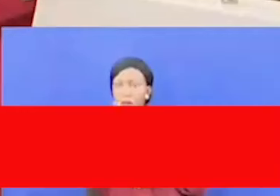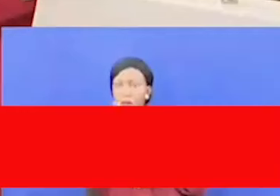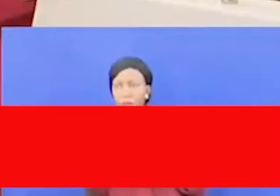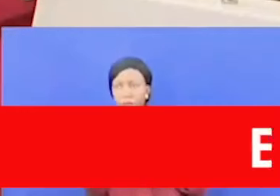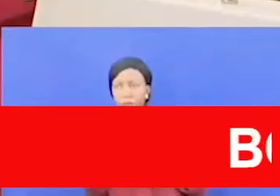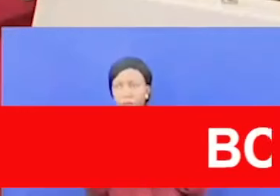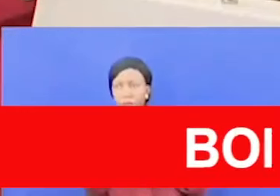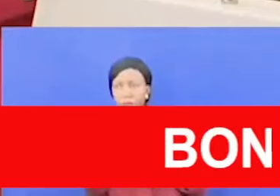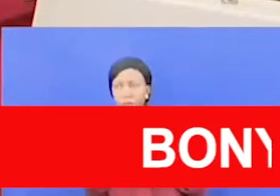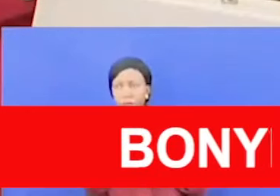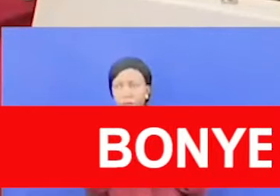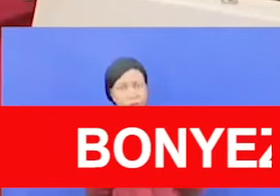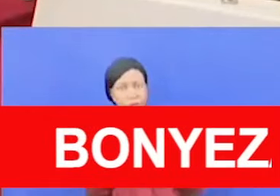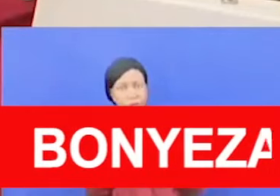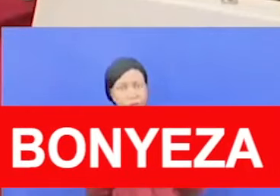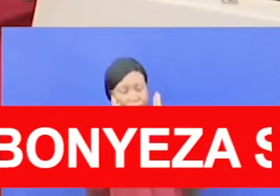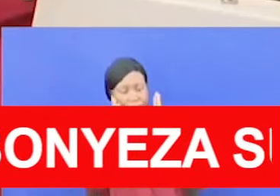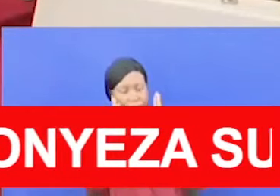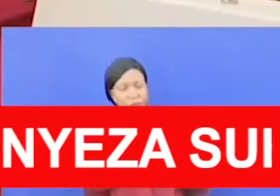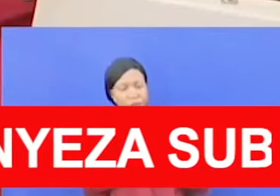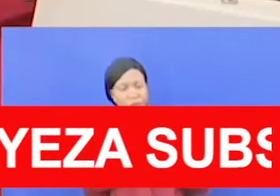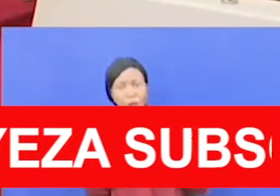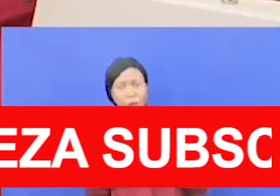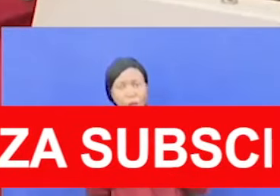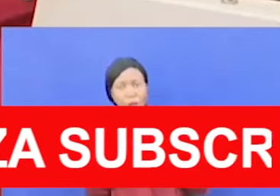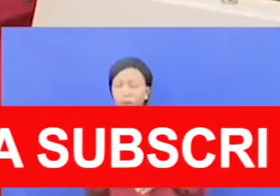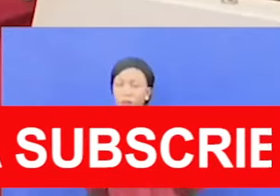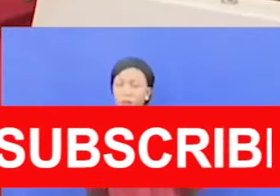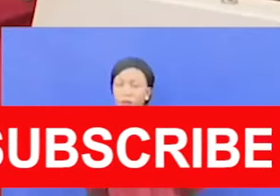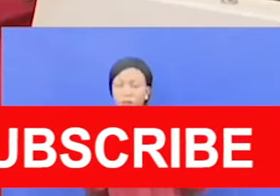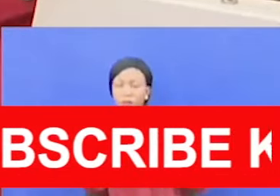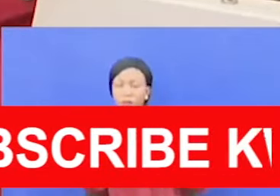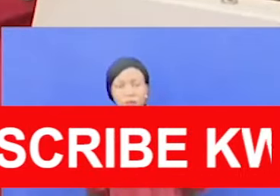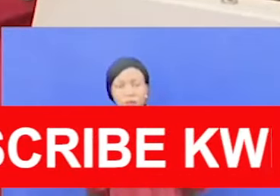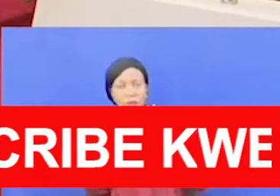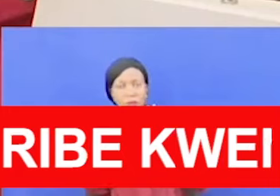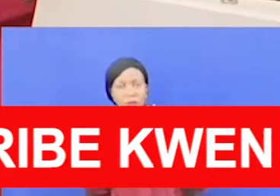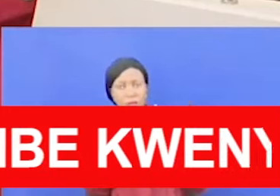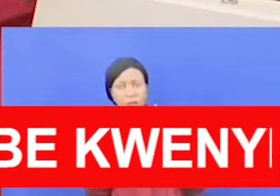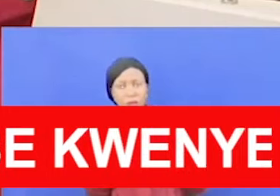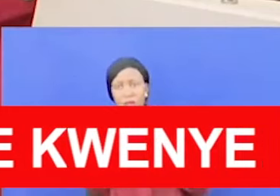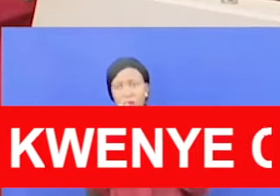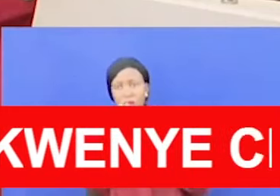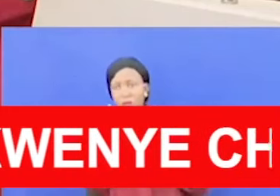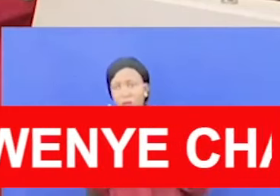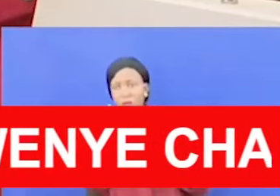Asante mheshimiwa mwenyekiti. Ninasimama kwa kanuni ya 54